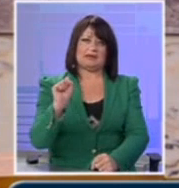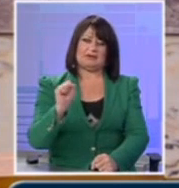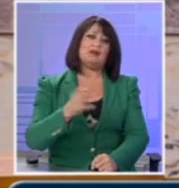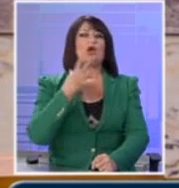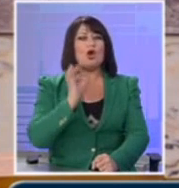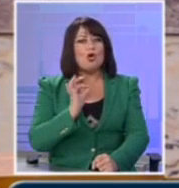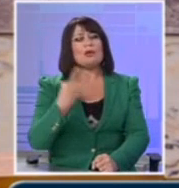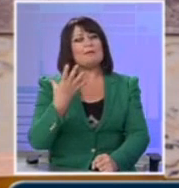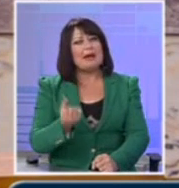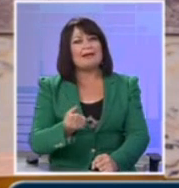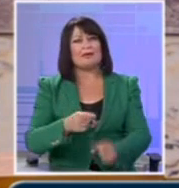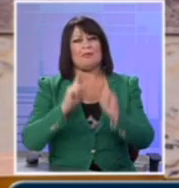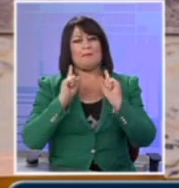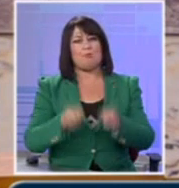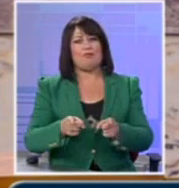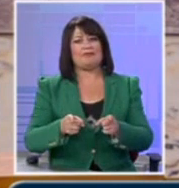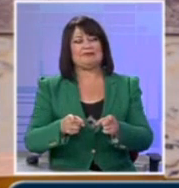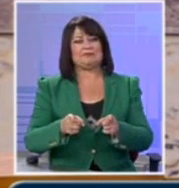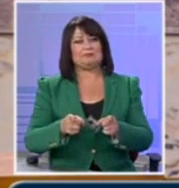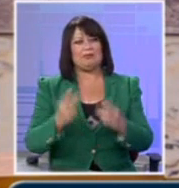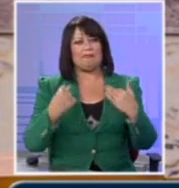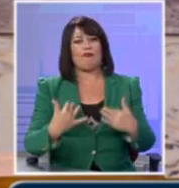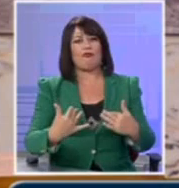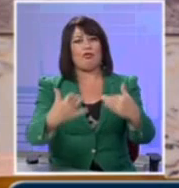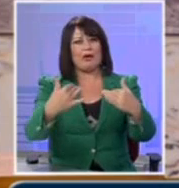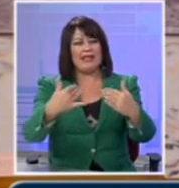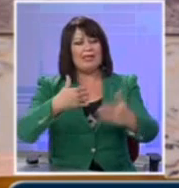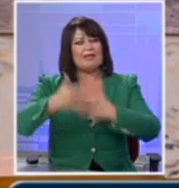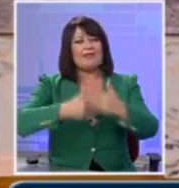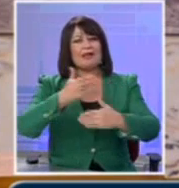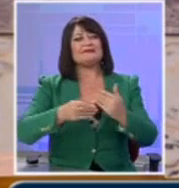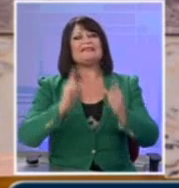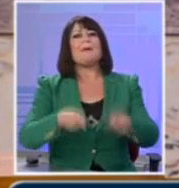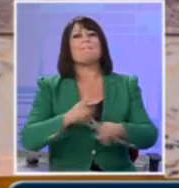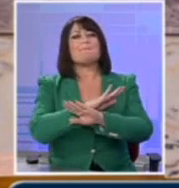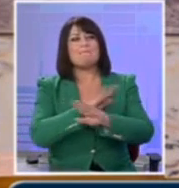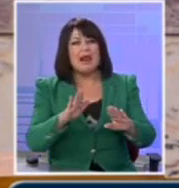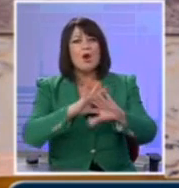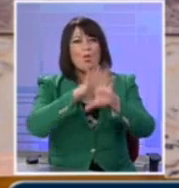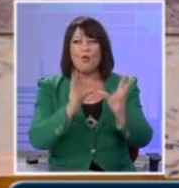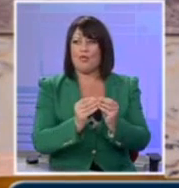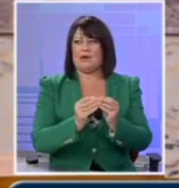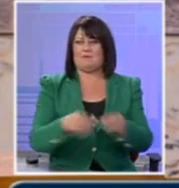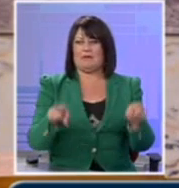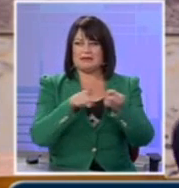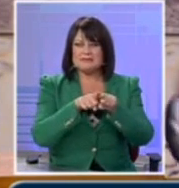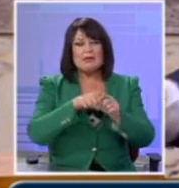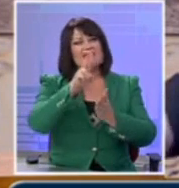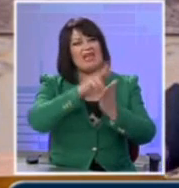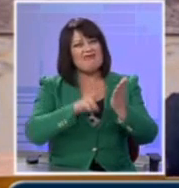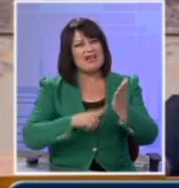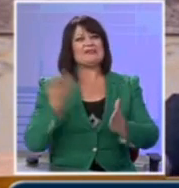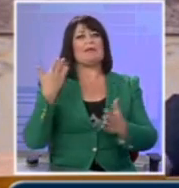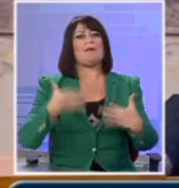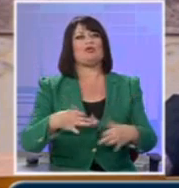διότι υπάρχει απόφαση του σώματος έτσι κι αλλιώς για τη διαδικασία. Είναι εν συνόλο, έχει διαβαστεί αυτή η διαδικασία από